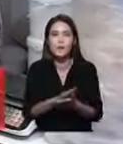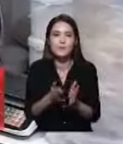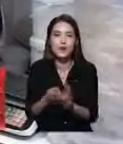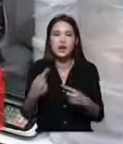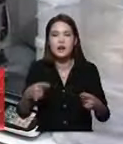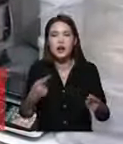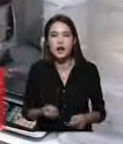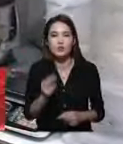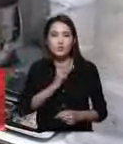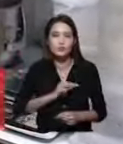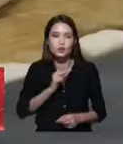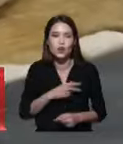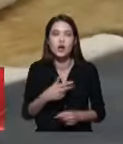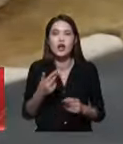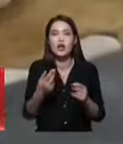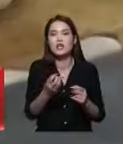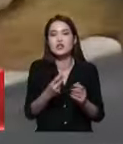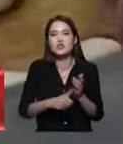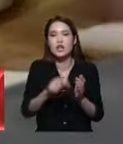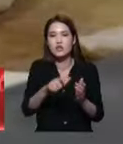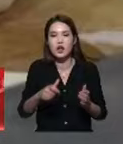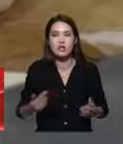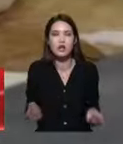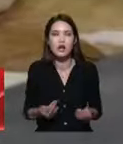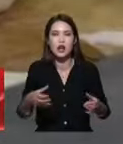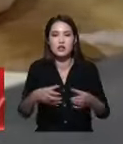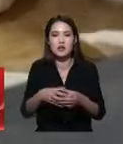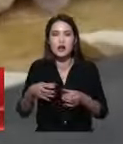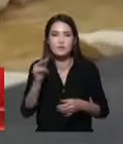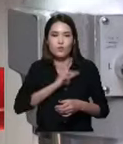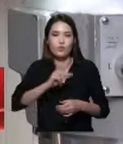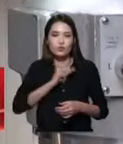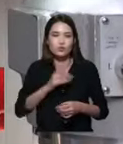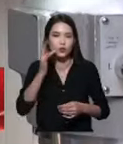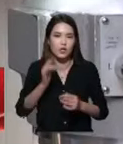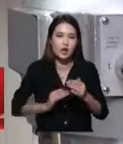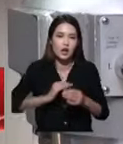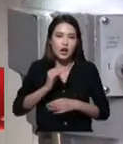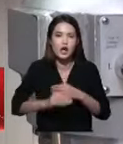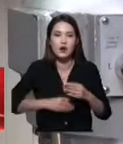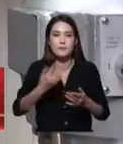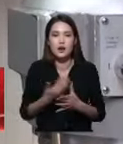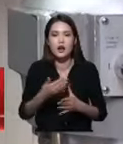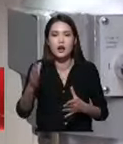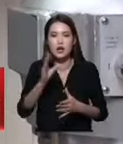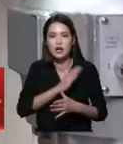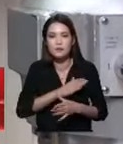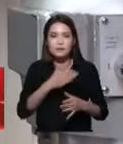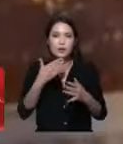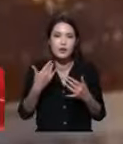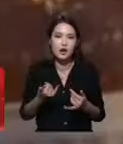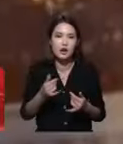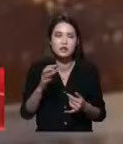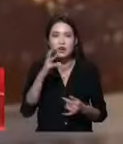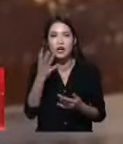женщины трудятся еще 3 человека. С нового года, говорит бизнесвумен, пришлось поднять цены на изделия. И большая часть от повышения – это